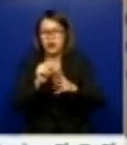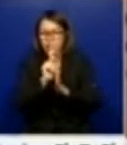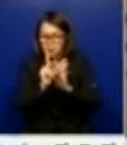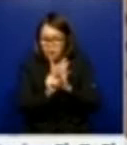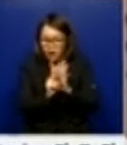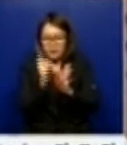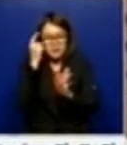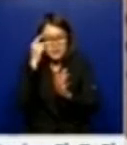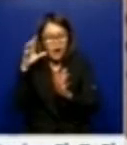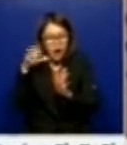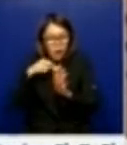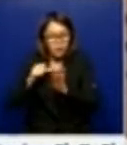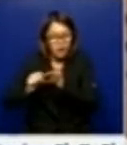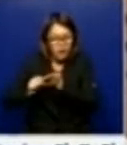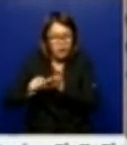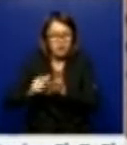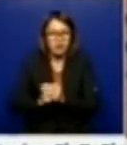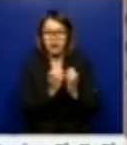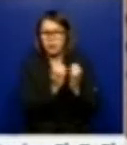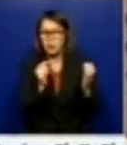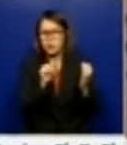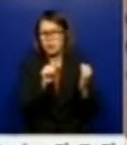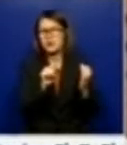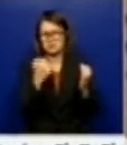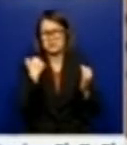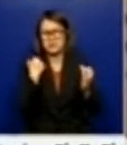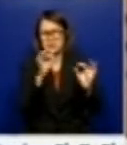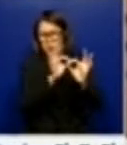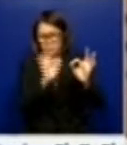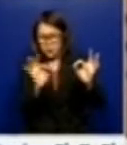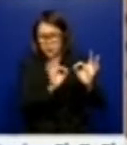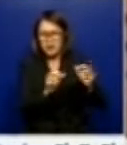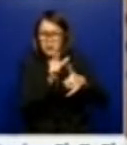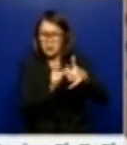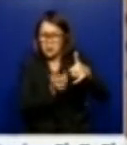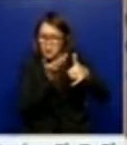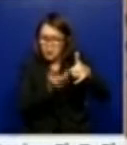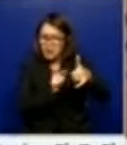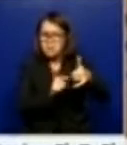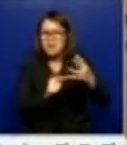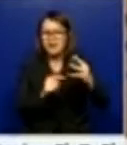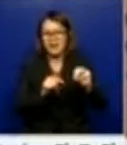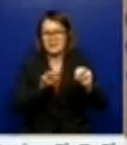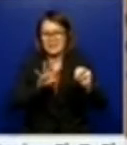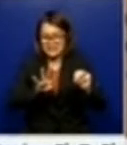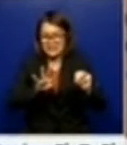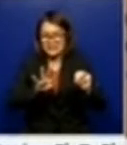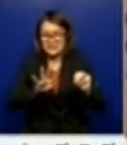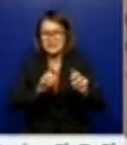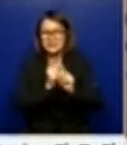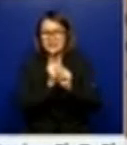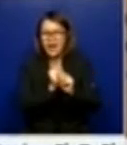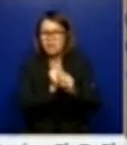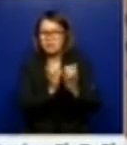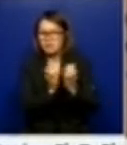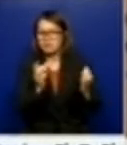วกันนะครับเพราะนั้นรัฐธรรมนูญฉบับนี้ก็ยังเขียนอยู่ศักดิ์ศรีความเป็นมนุษย์ในมาตรา4นั่นแหละครับคือหลักนิติธรรมที่